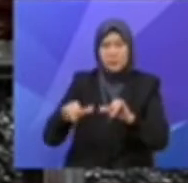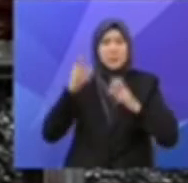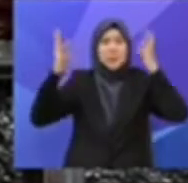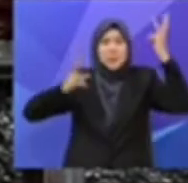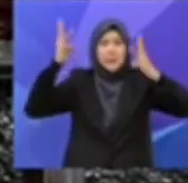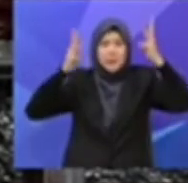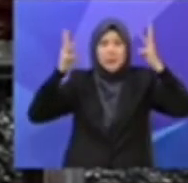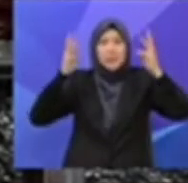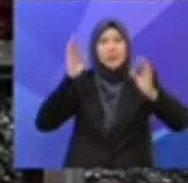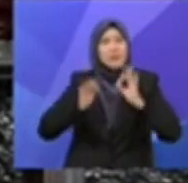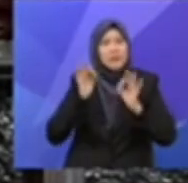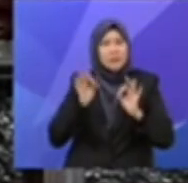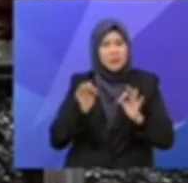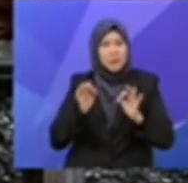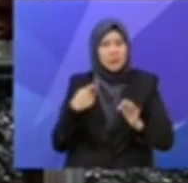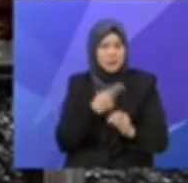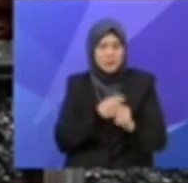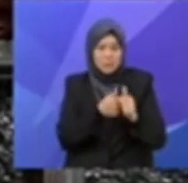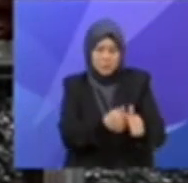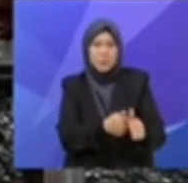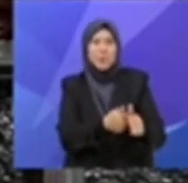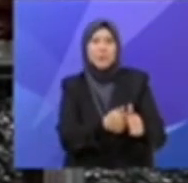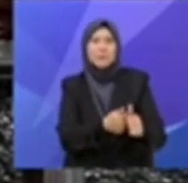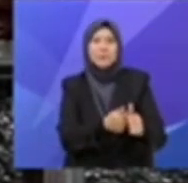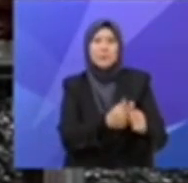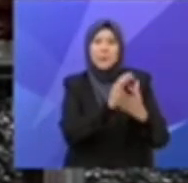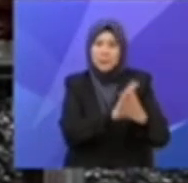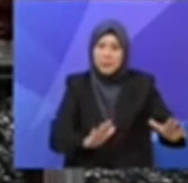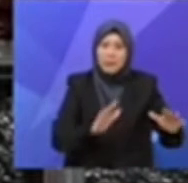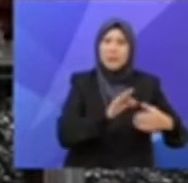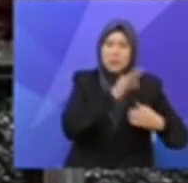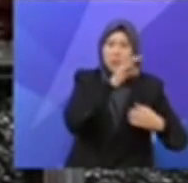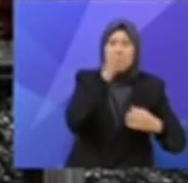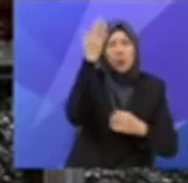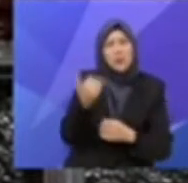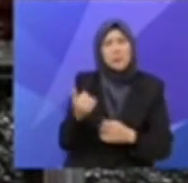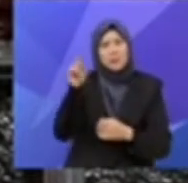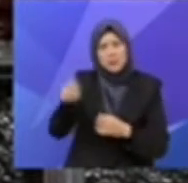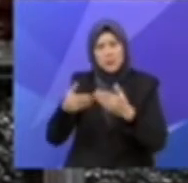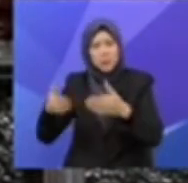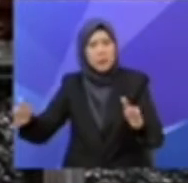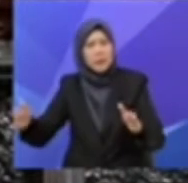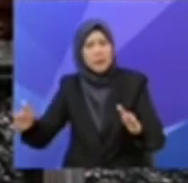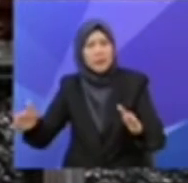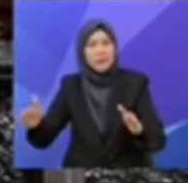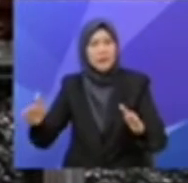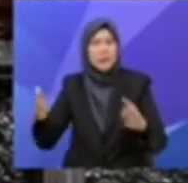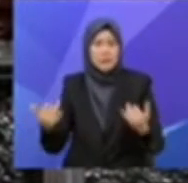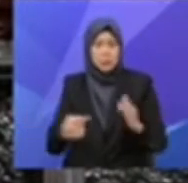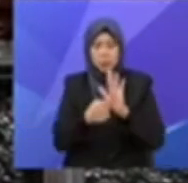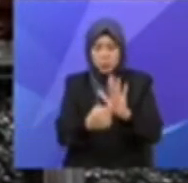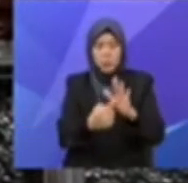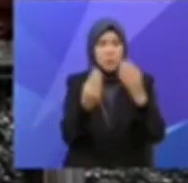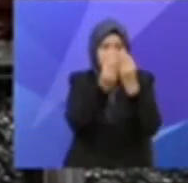kalau pertimbangan berdasar pada Makasih Syariah Kenapa mesti dibuka ketika data